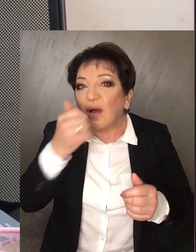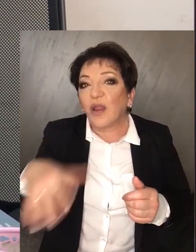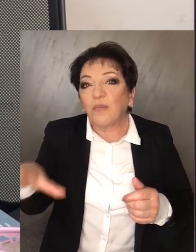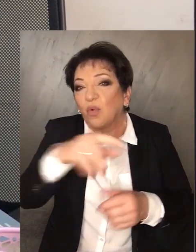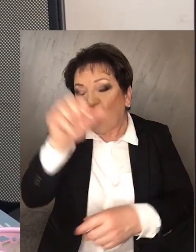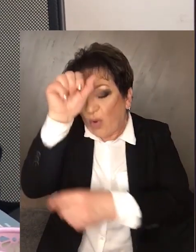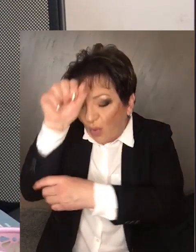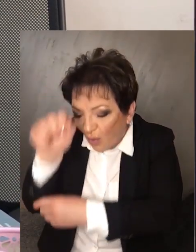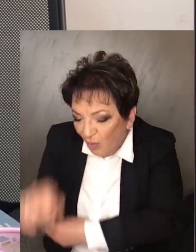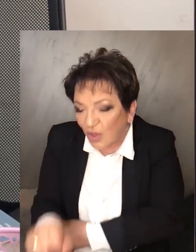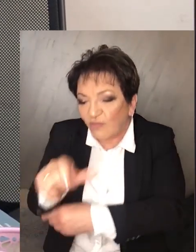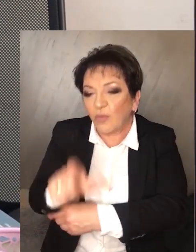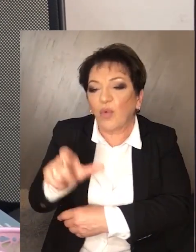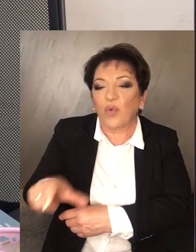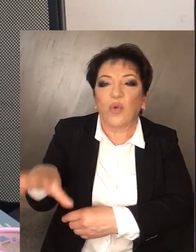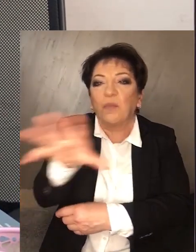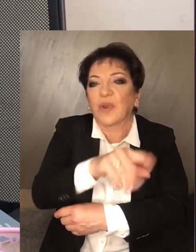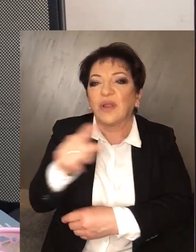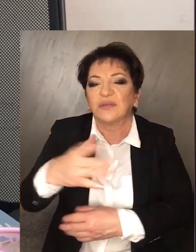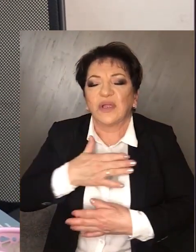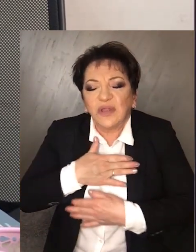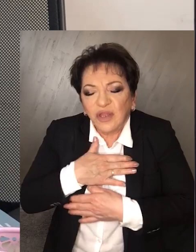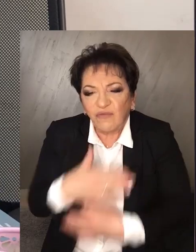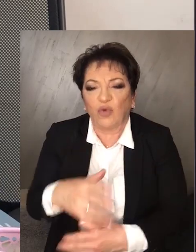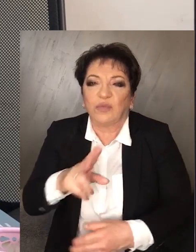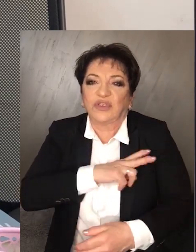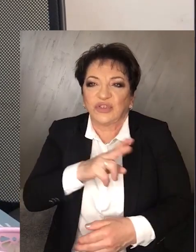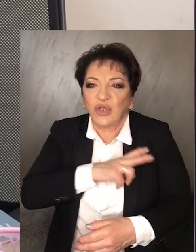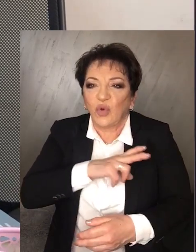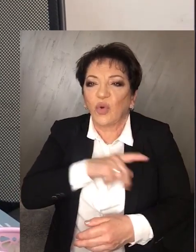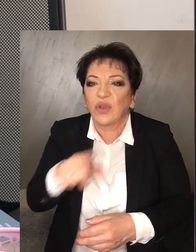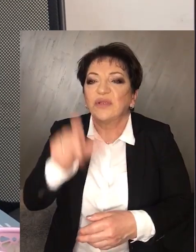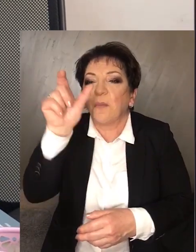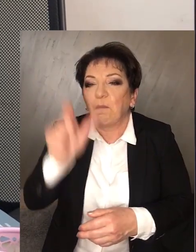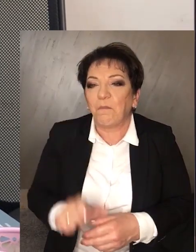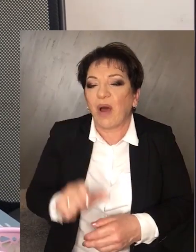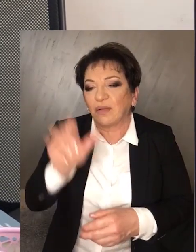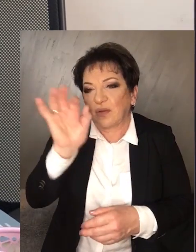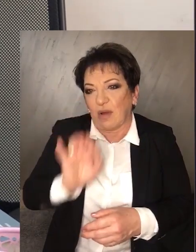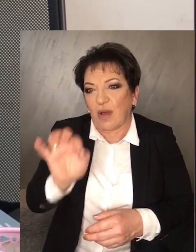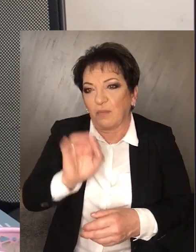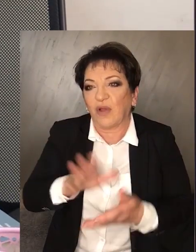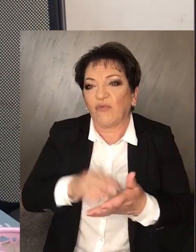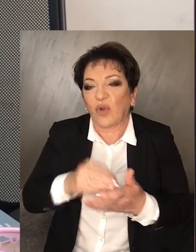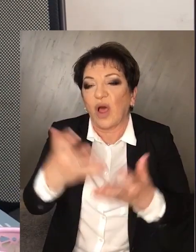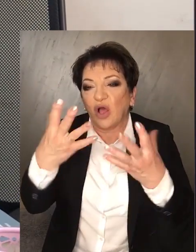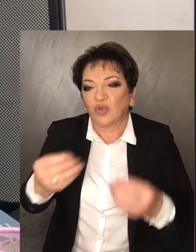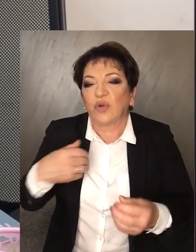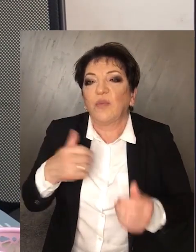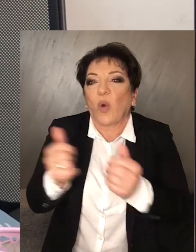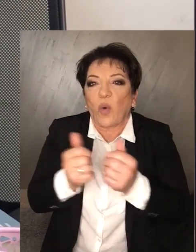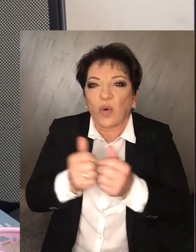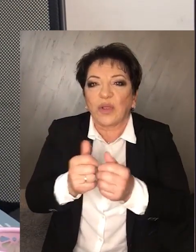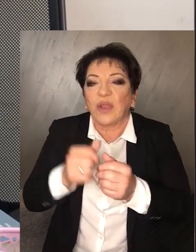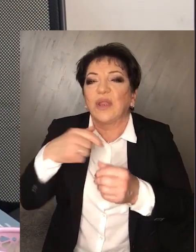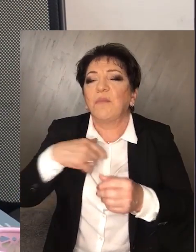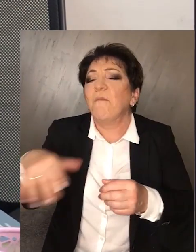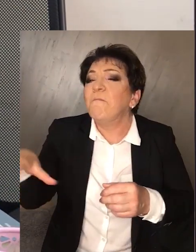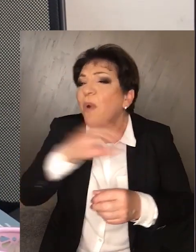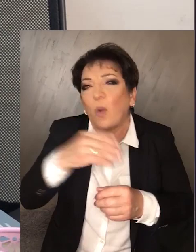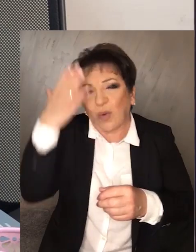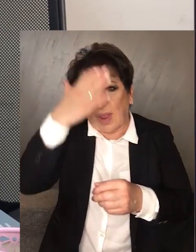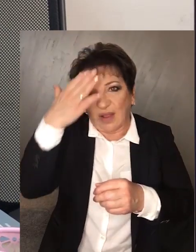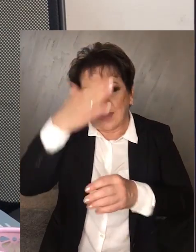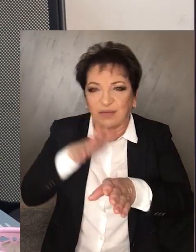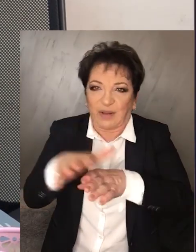կողքին են։ Այսօր այս պահին իմ կողքին են։ Ես շնորհակալ եմ իրանց, խոնարհվում եմ իրանց նվիրումի սիրո առաջ իրանց